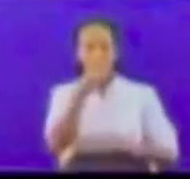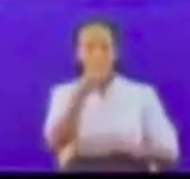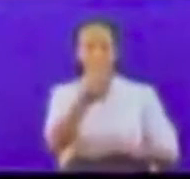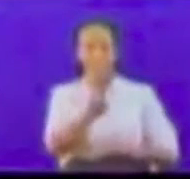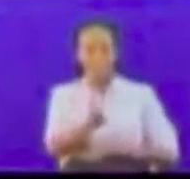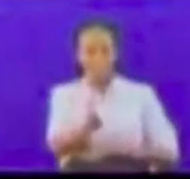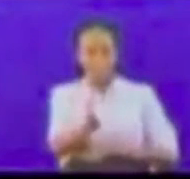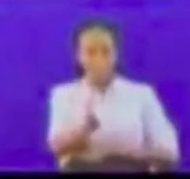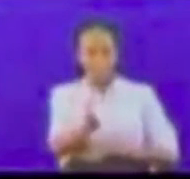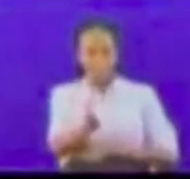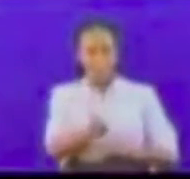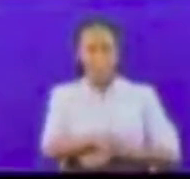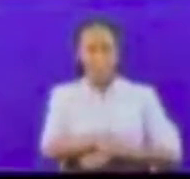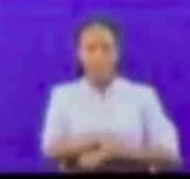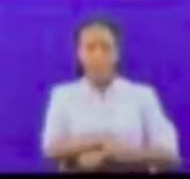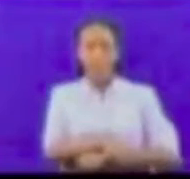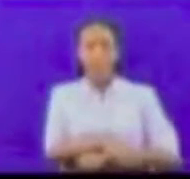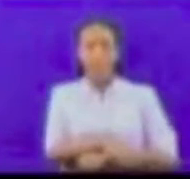ifuatayo.